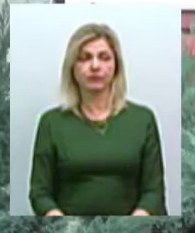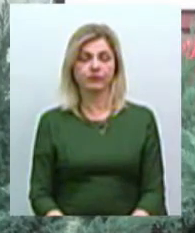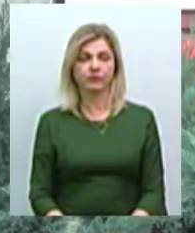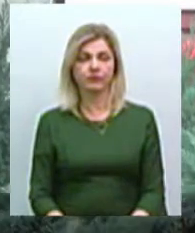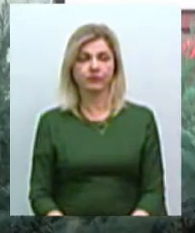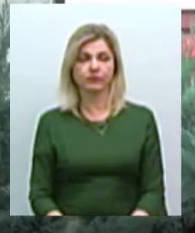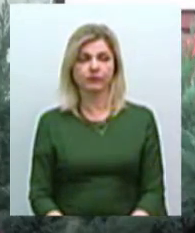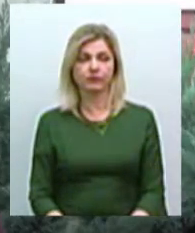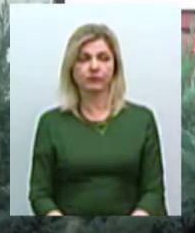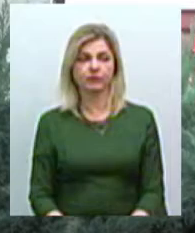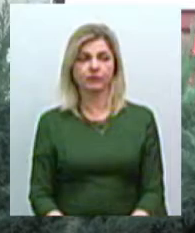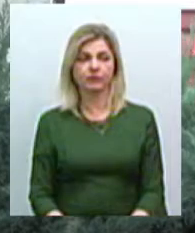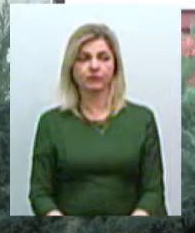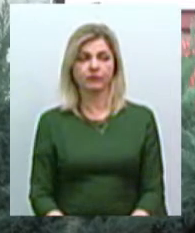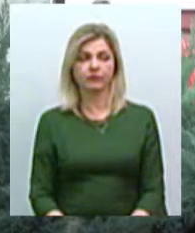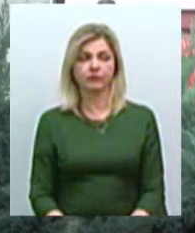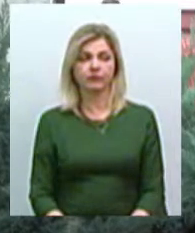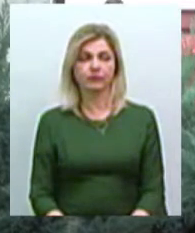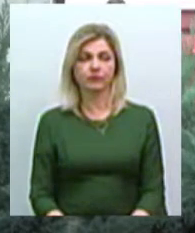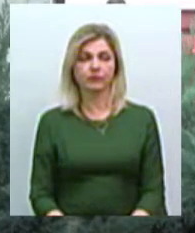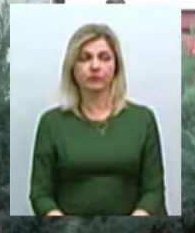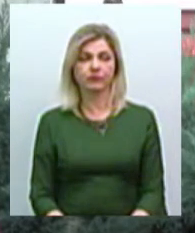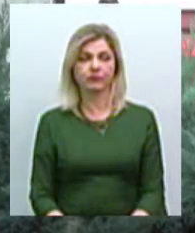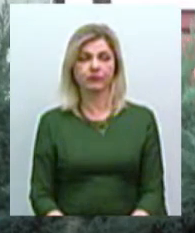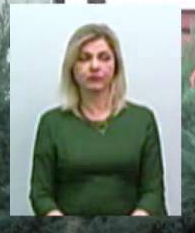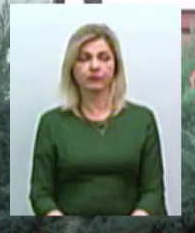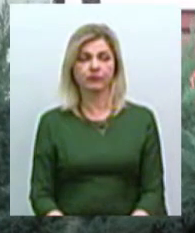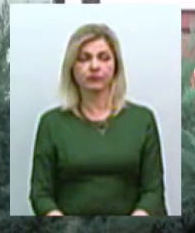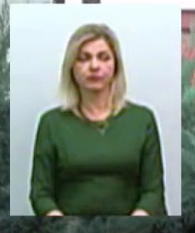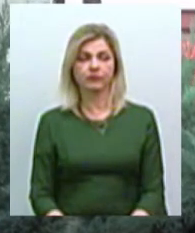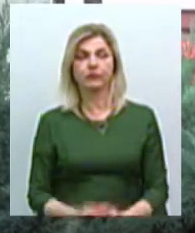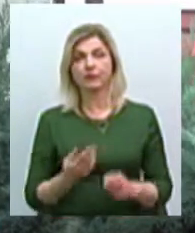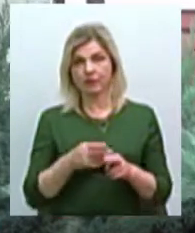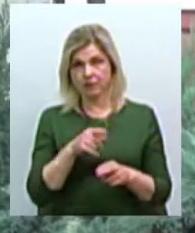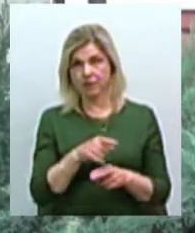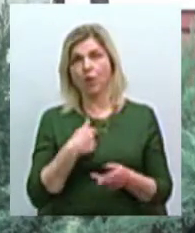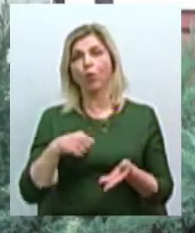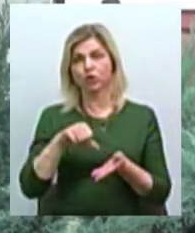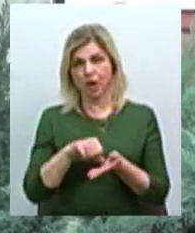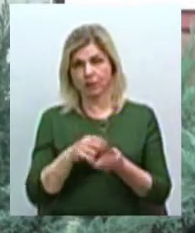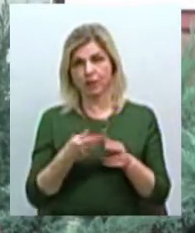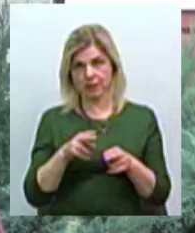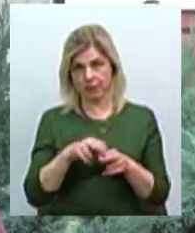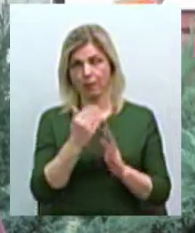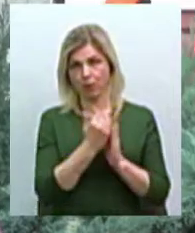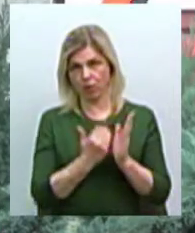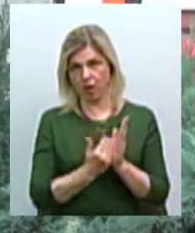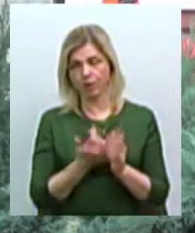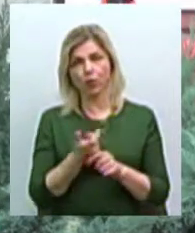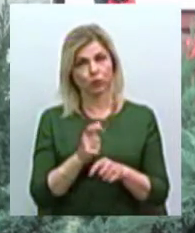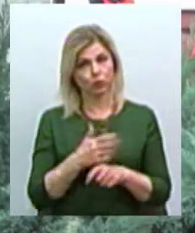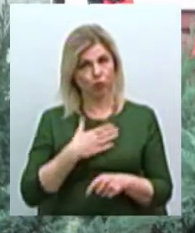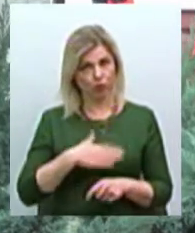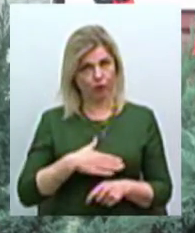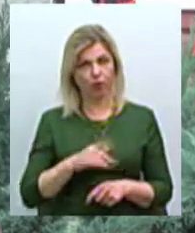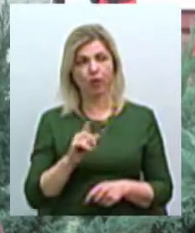Це пропонували дошкільному закладу стати учасниками даної програми. Ми дуже задоволені цим, тому що у нас